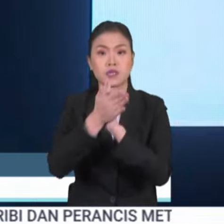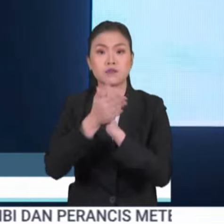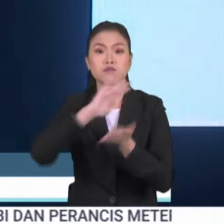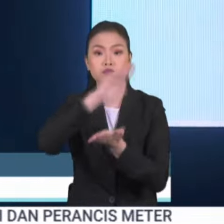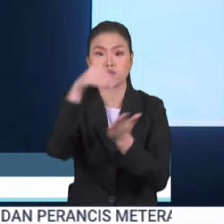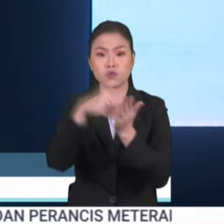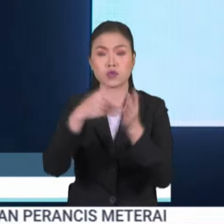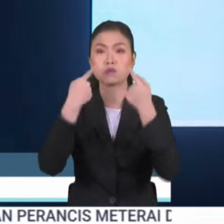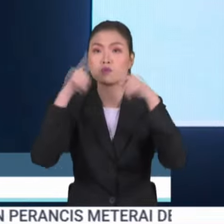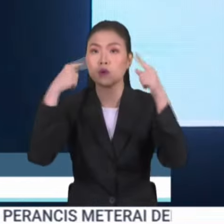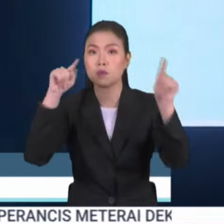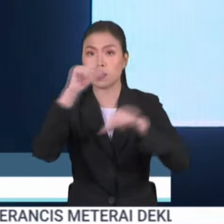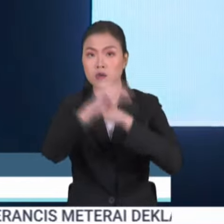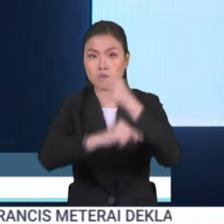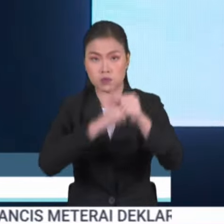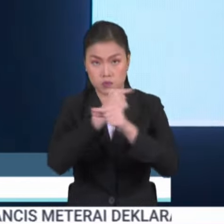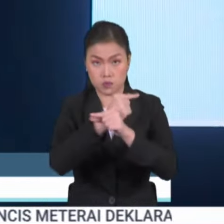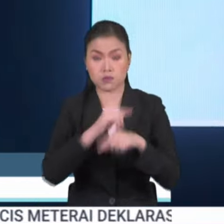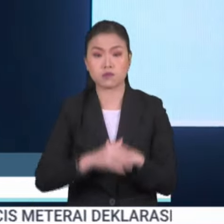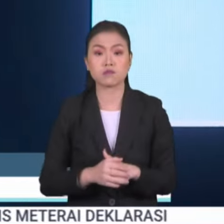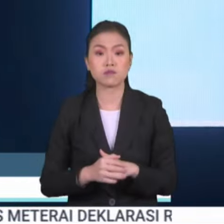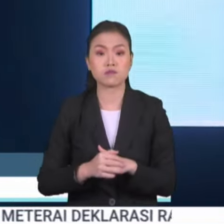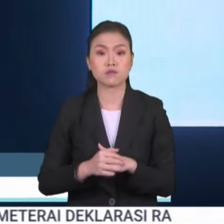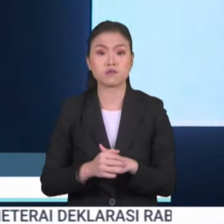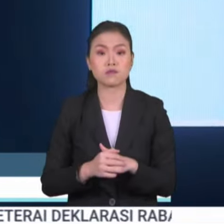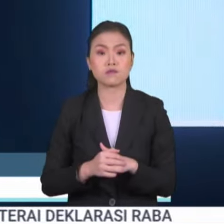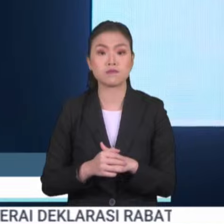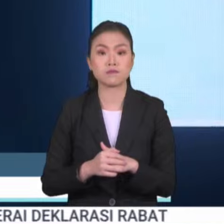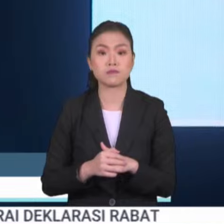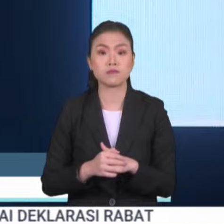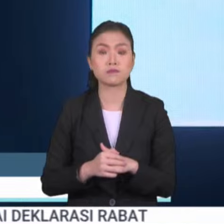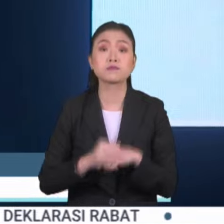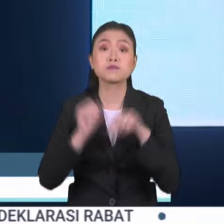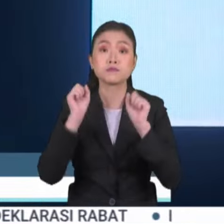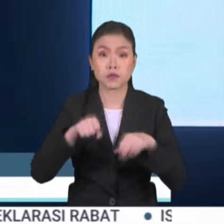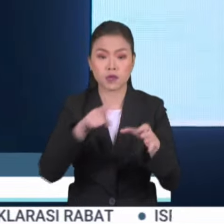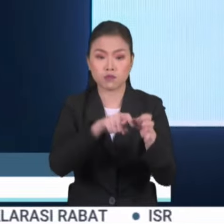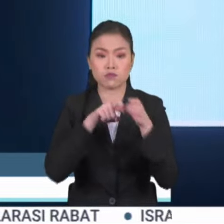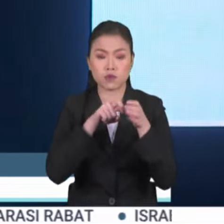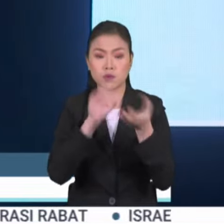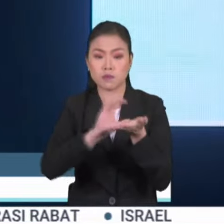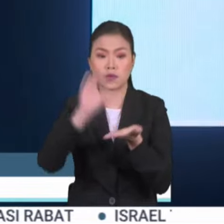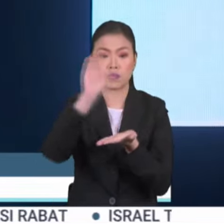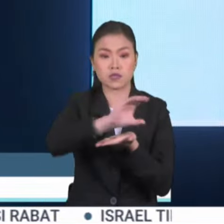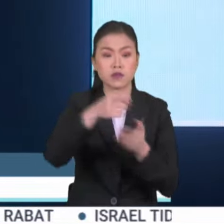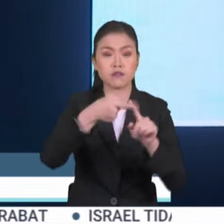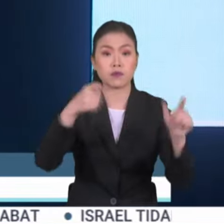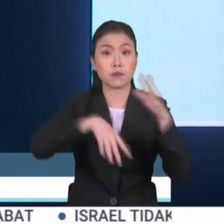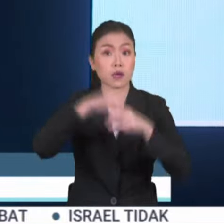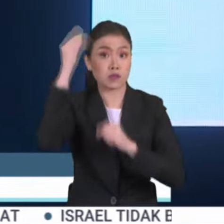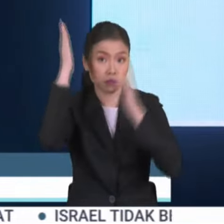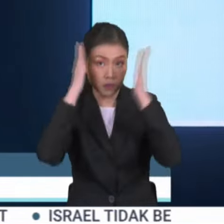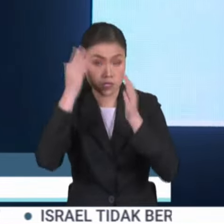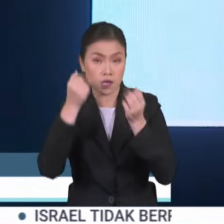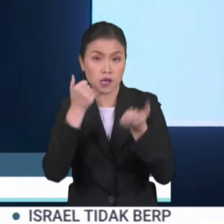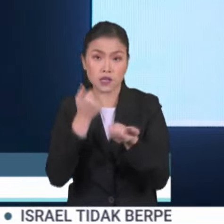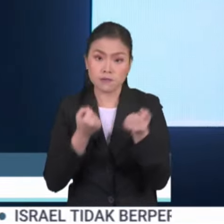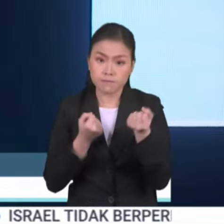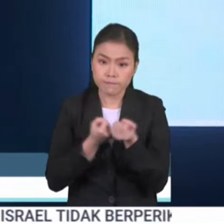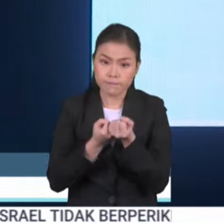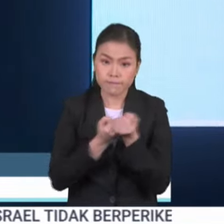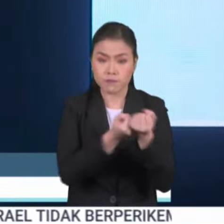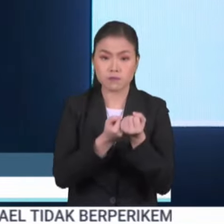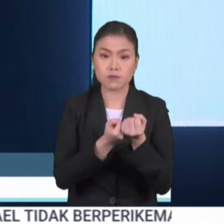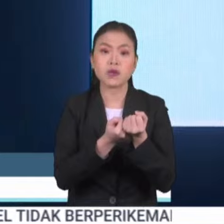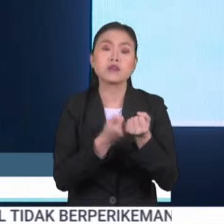global dalam bidang ini secara langsung ia akan menarik pelaburan asing dan membantu Malaysia mencipta